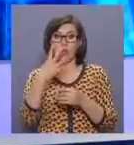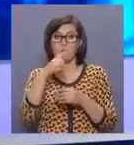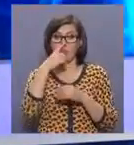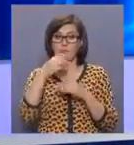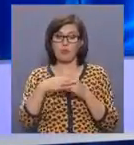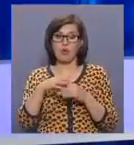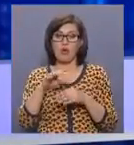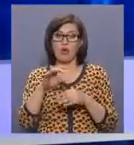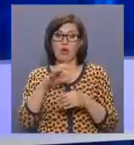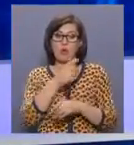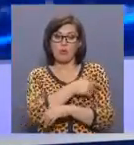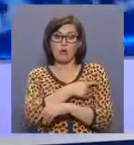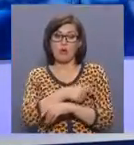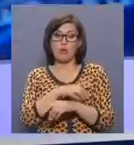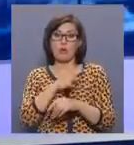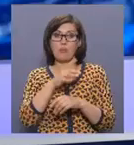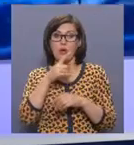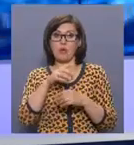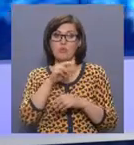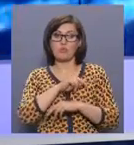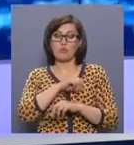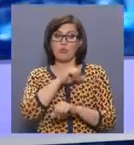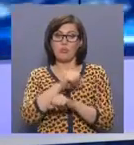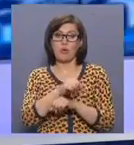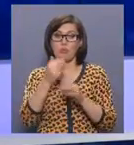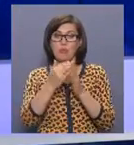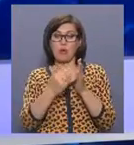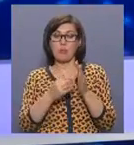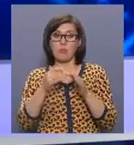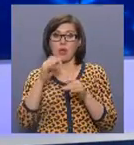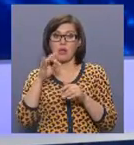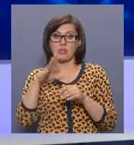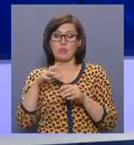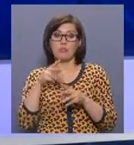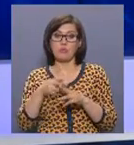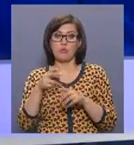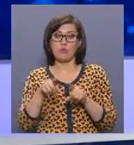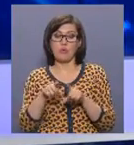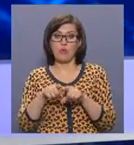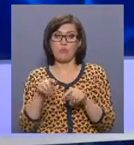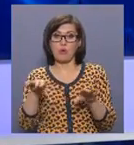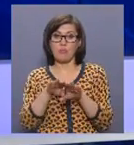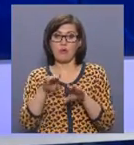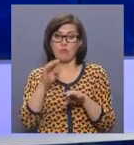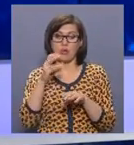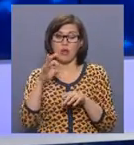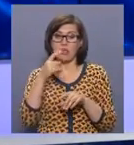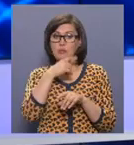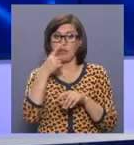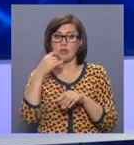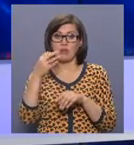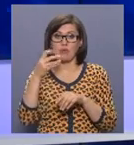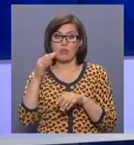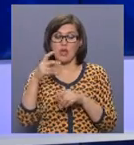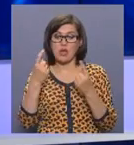қабыл аурухананың жұмысын тоқтатқан. Сұраншы бағдарлама науқастардың карталарын бұғаттап тастаған. Вонна Край Испаниядағы телефоника